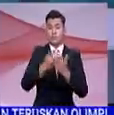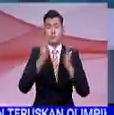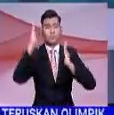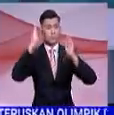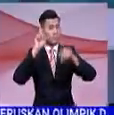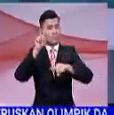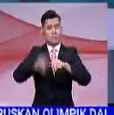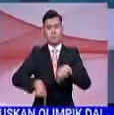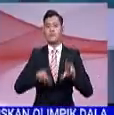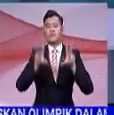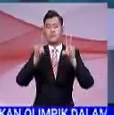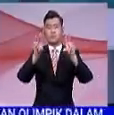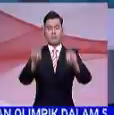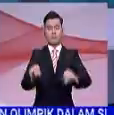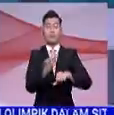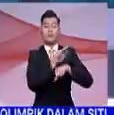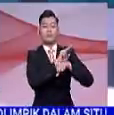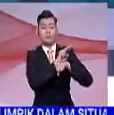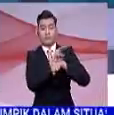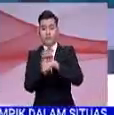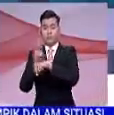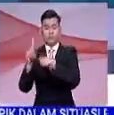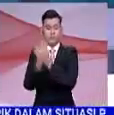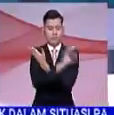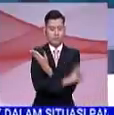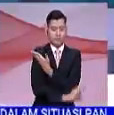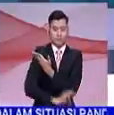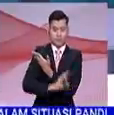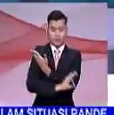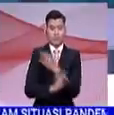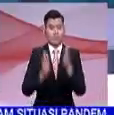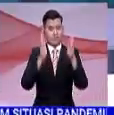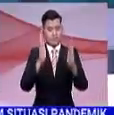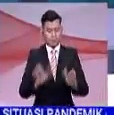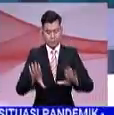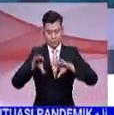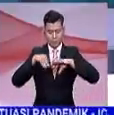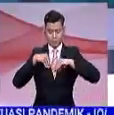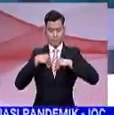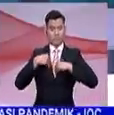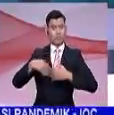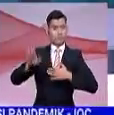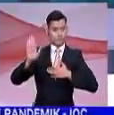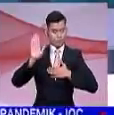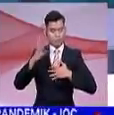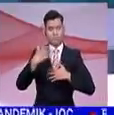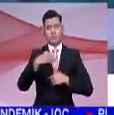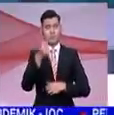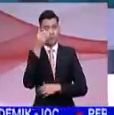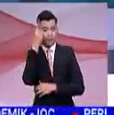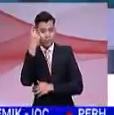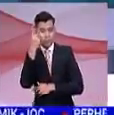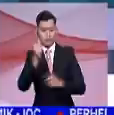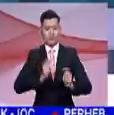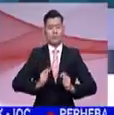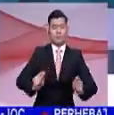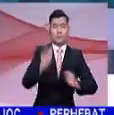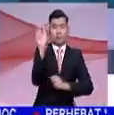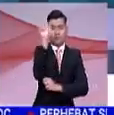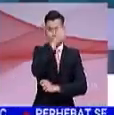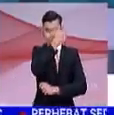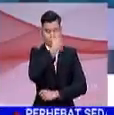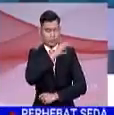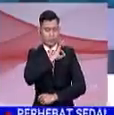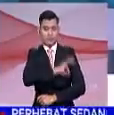Menerusi tinjauan di Negeri Sembilan, rata-rata orang ramai akur dan memahami tindakan kerajaan itu kerana ia adalah untuk kebaikan